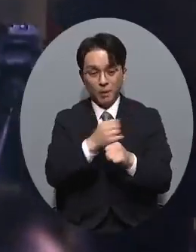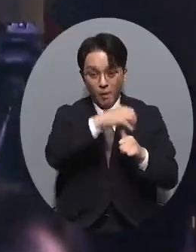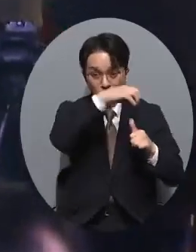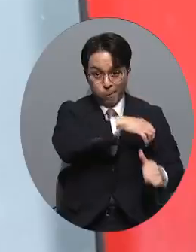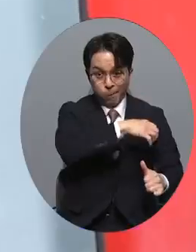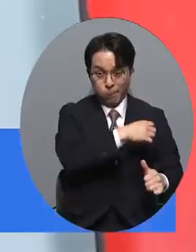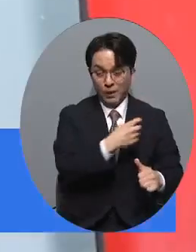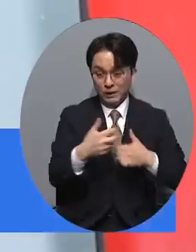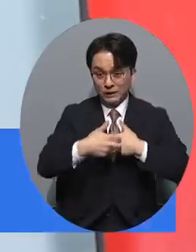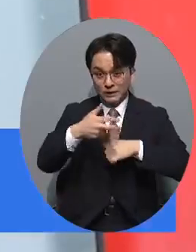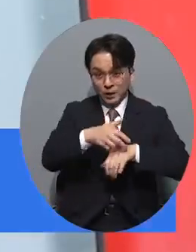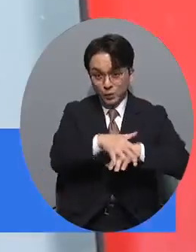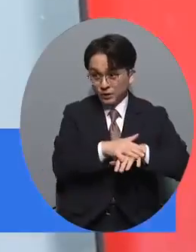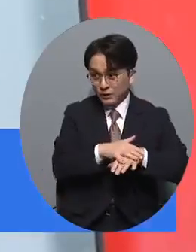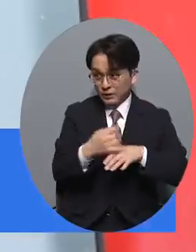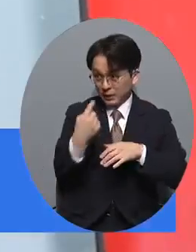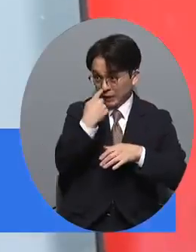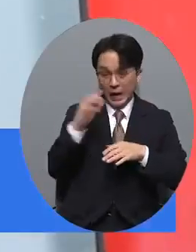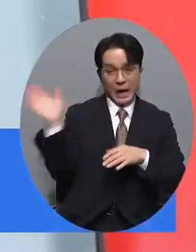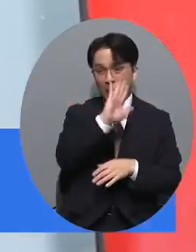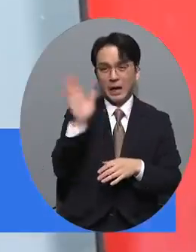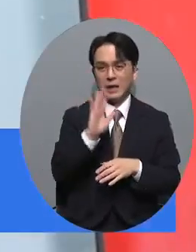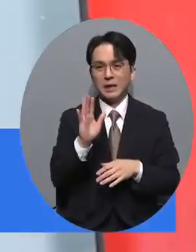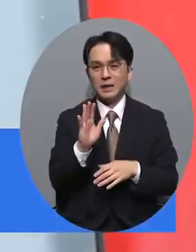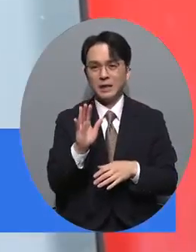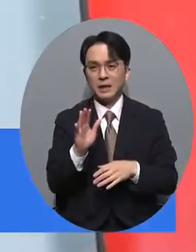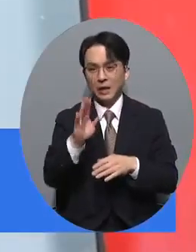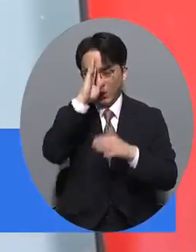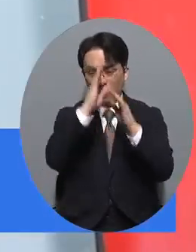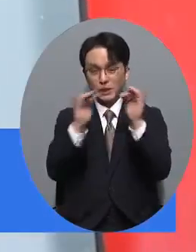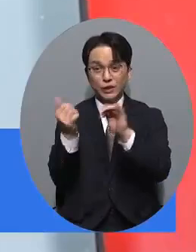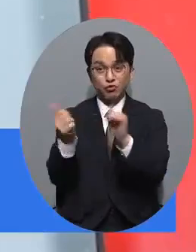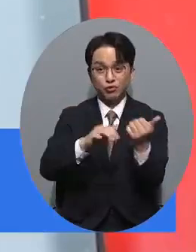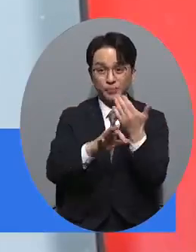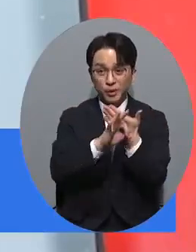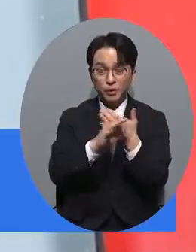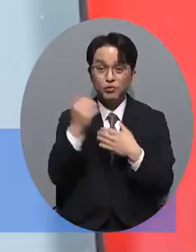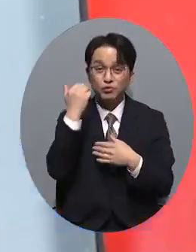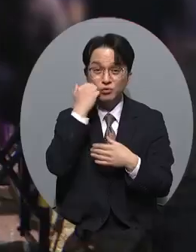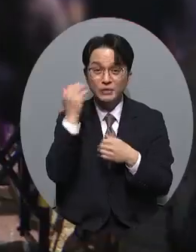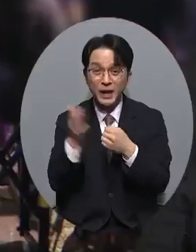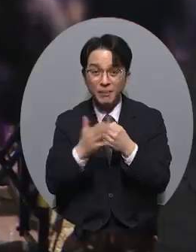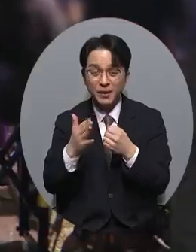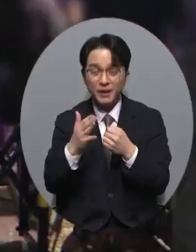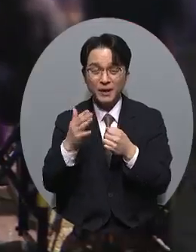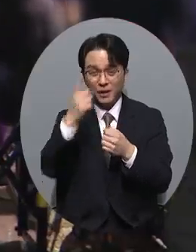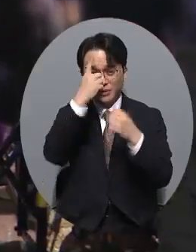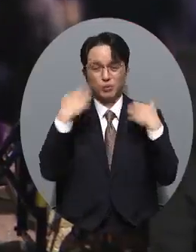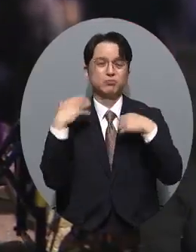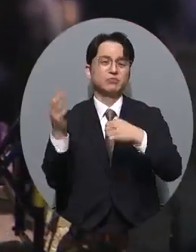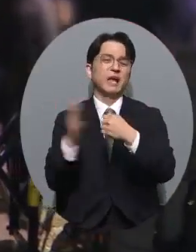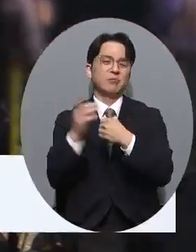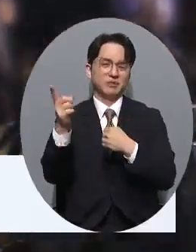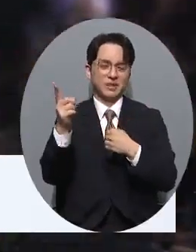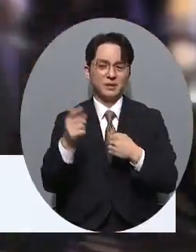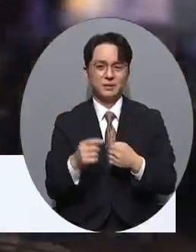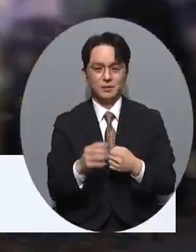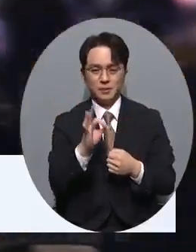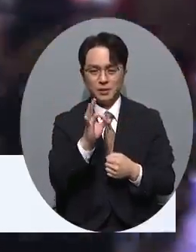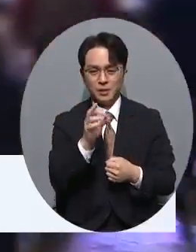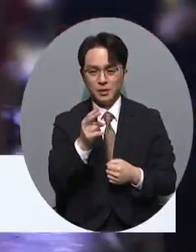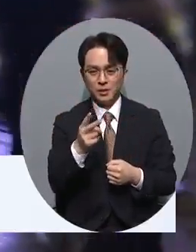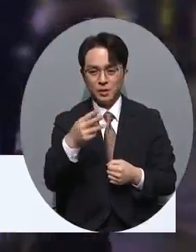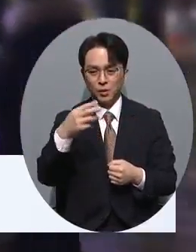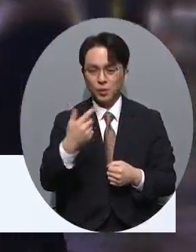주장했습니다 환자가 죽으면 대한민국 정부 때문입니다 여론 조사 결과 의대 증원